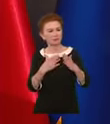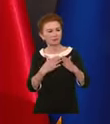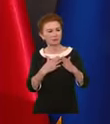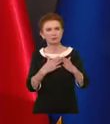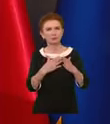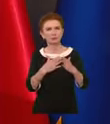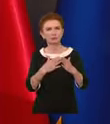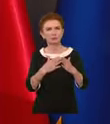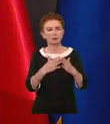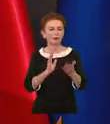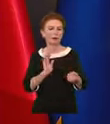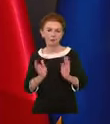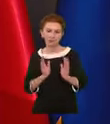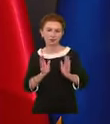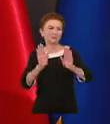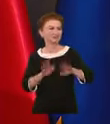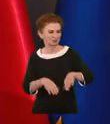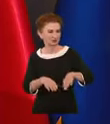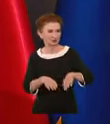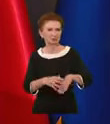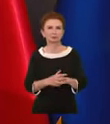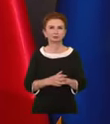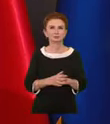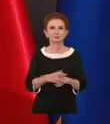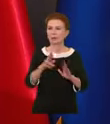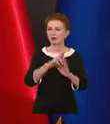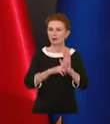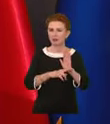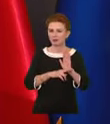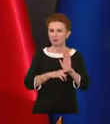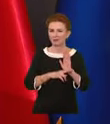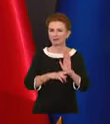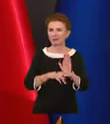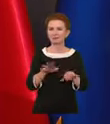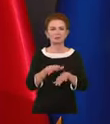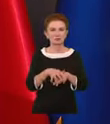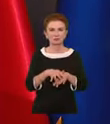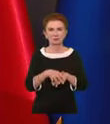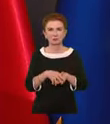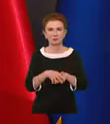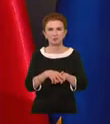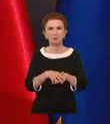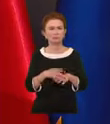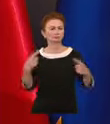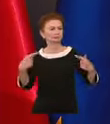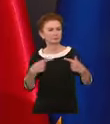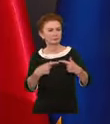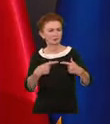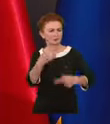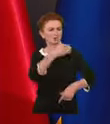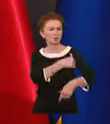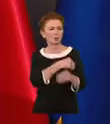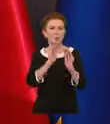dzieci pod opieką pozostawić. Regulacje takie systemowe dotyczące szkół, dotyczące